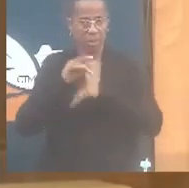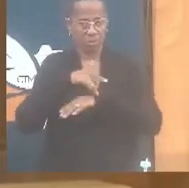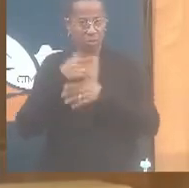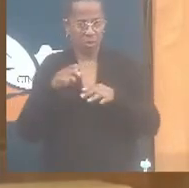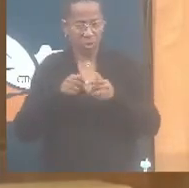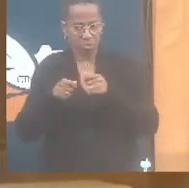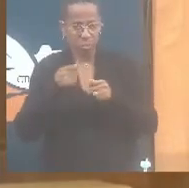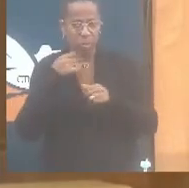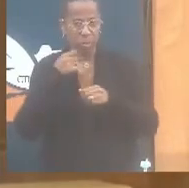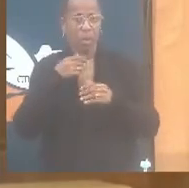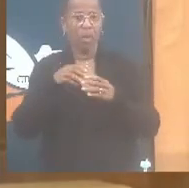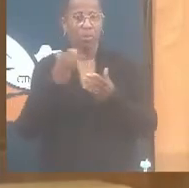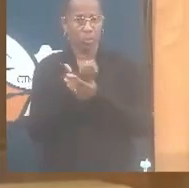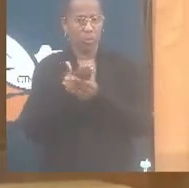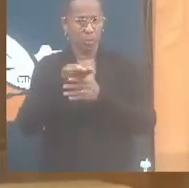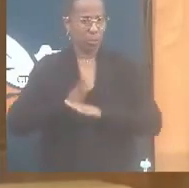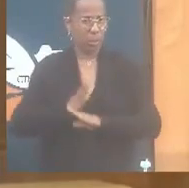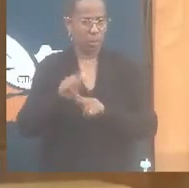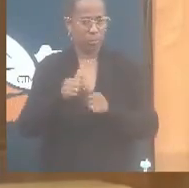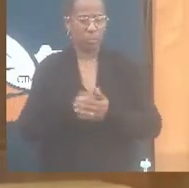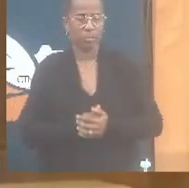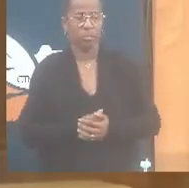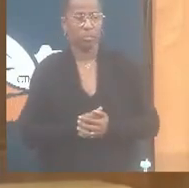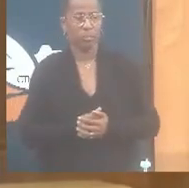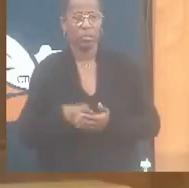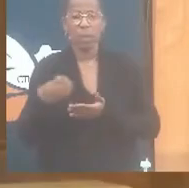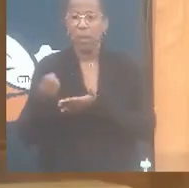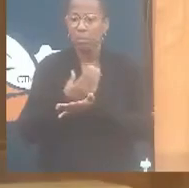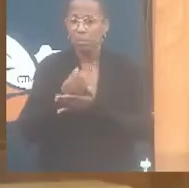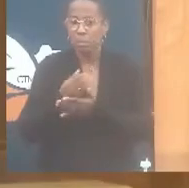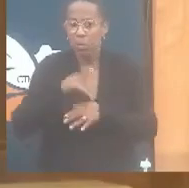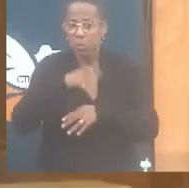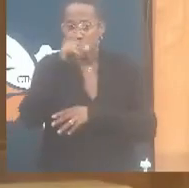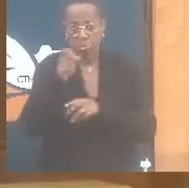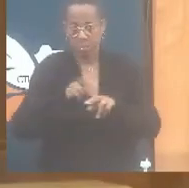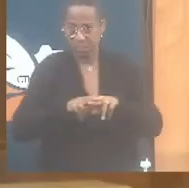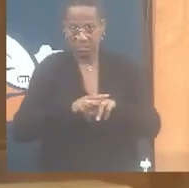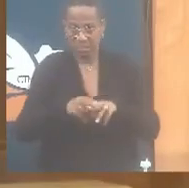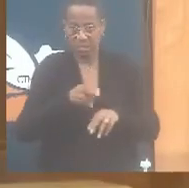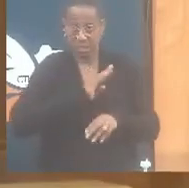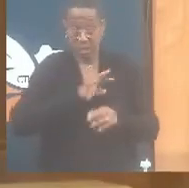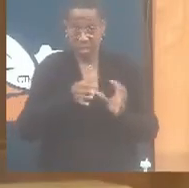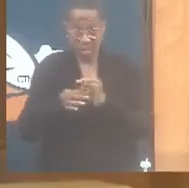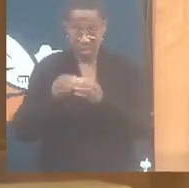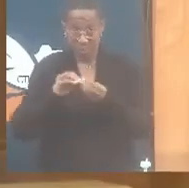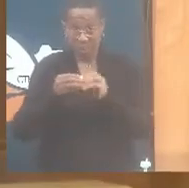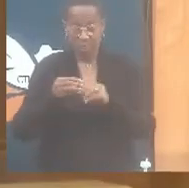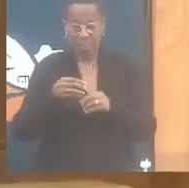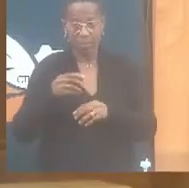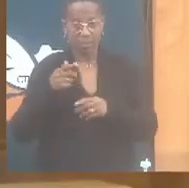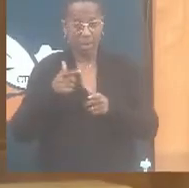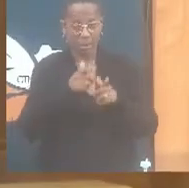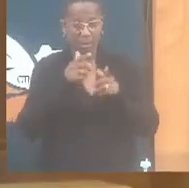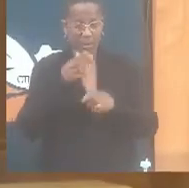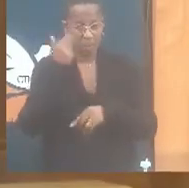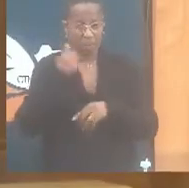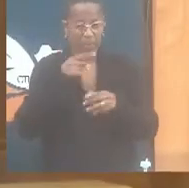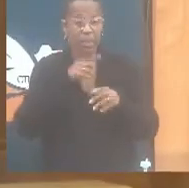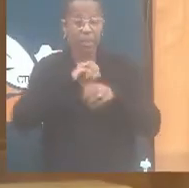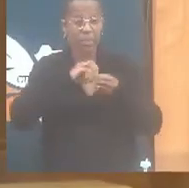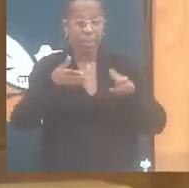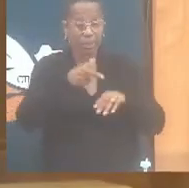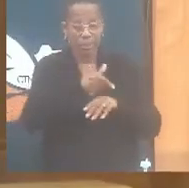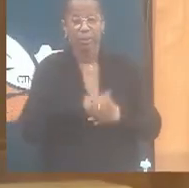mais renseignement pris sur le terrain, il y en a démarré. Est-ce que c'est à cause de la cyberattaque? La protection de